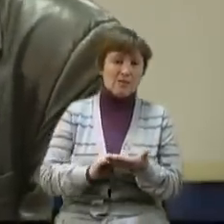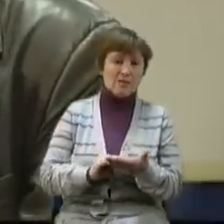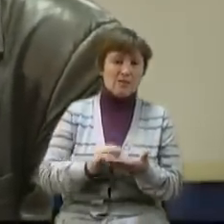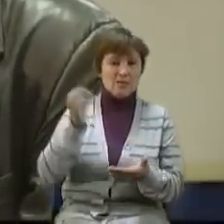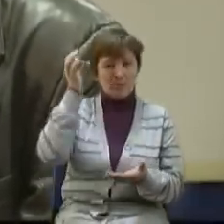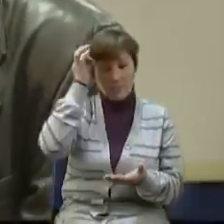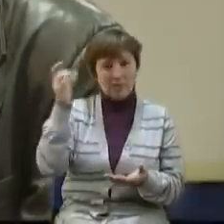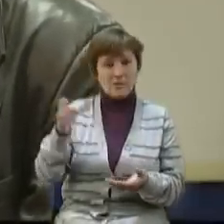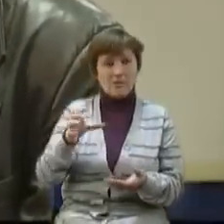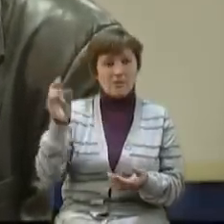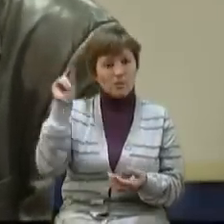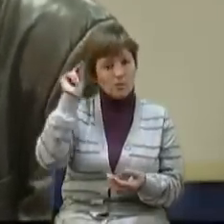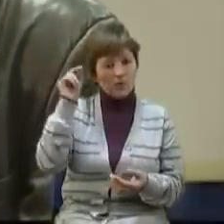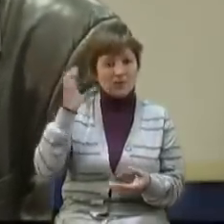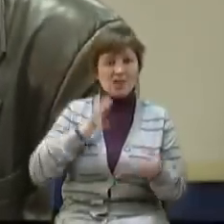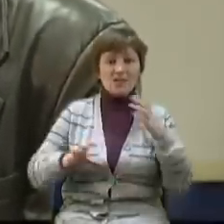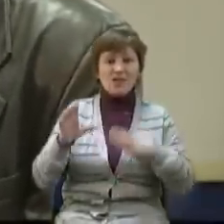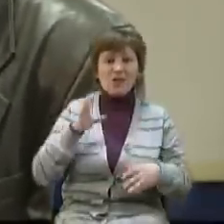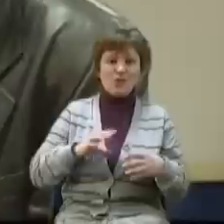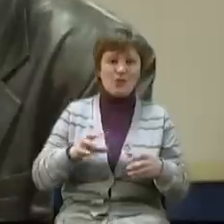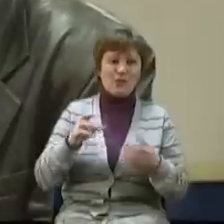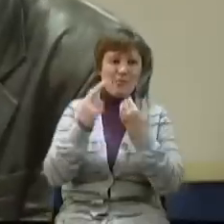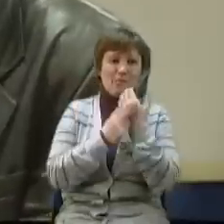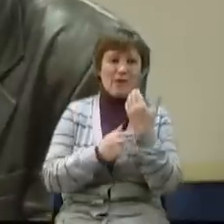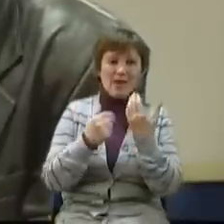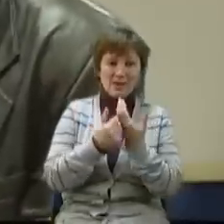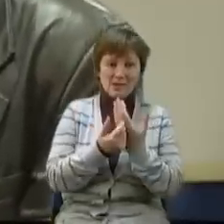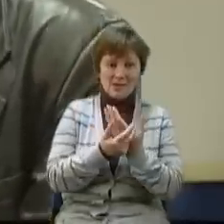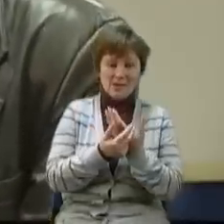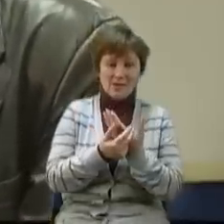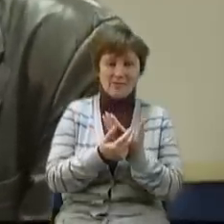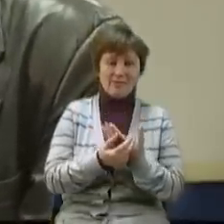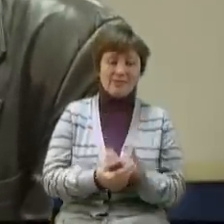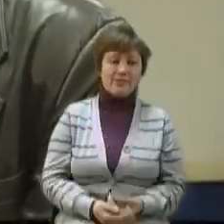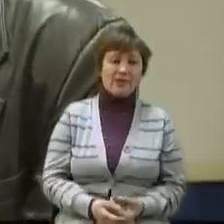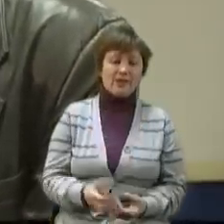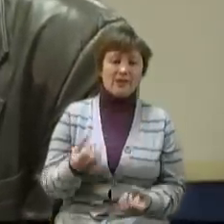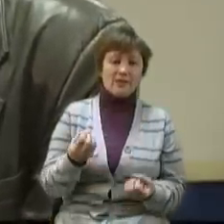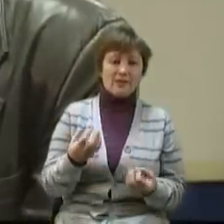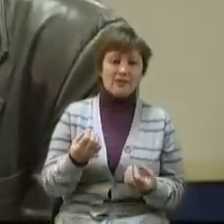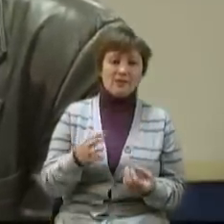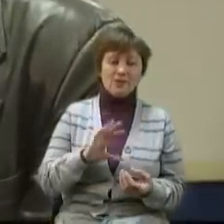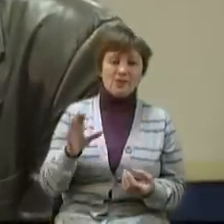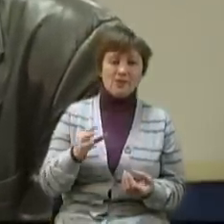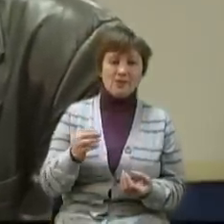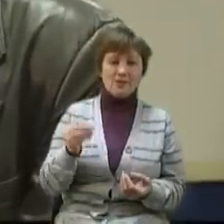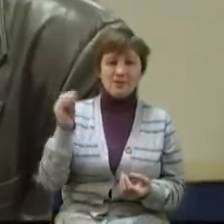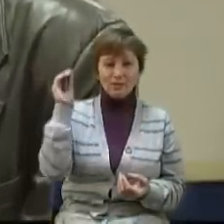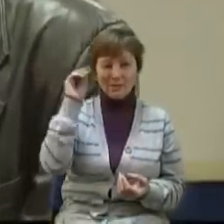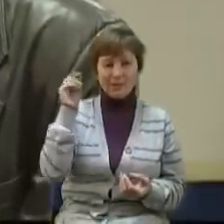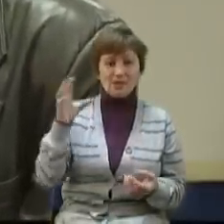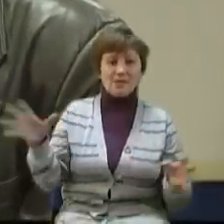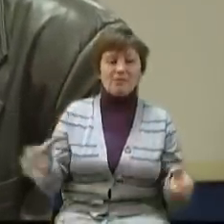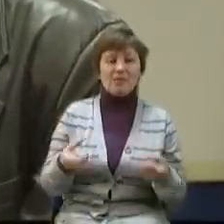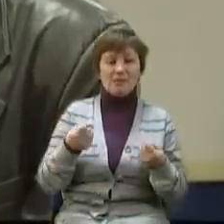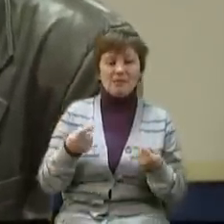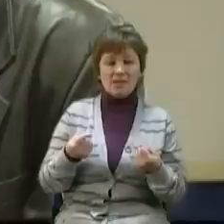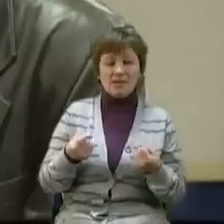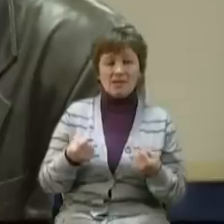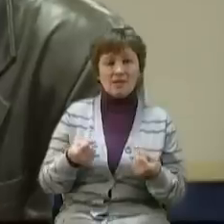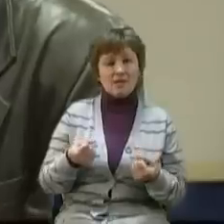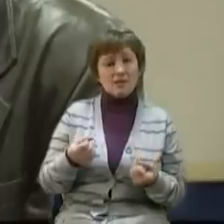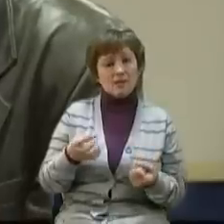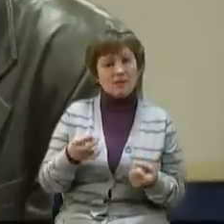что тогда учился в библейском институте. Мы еще не дошли до этого предмета спасения.